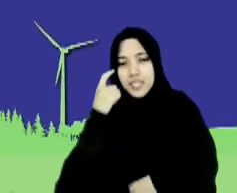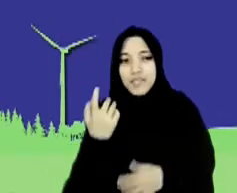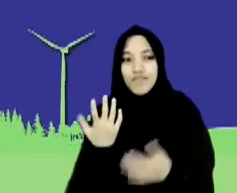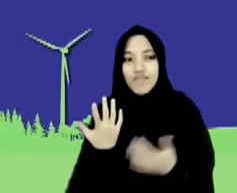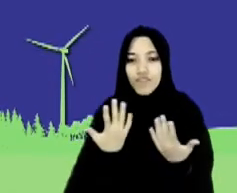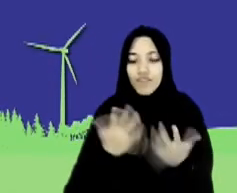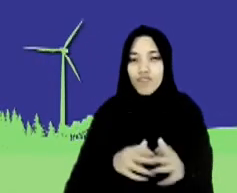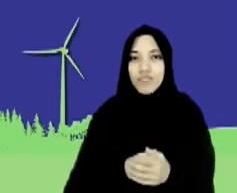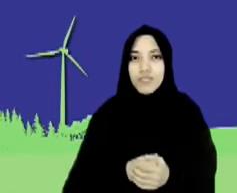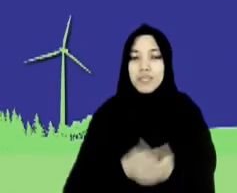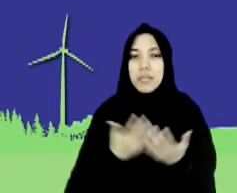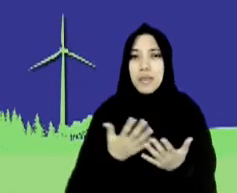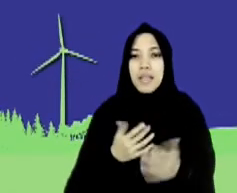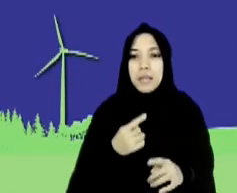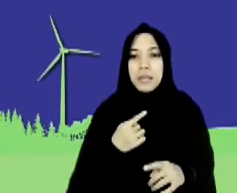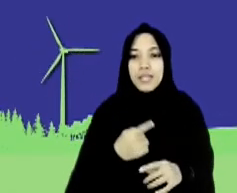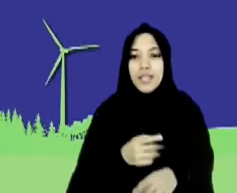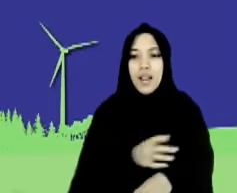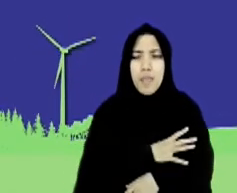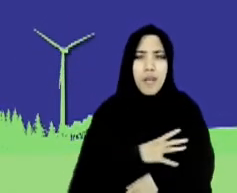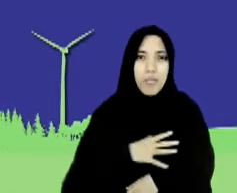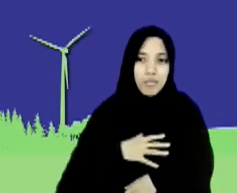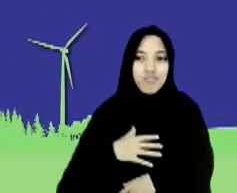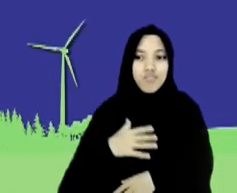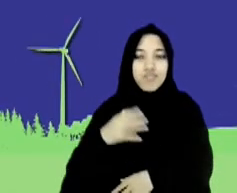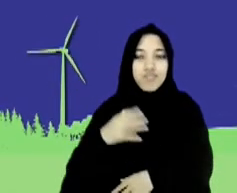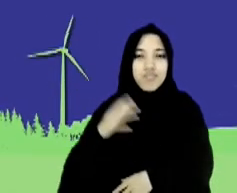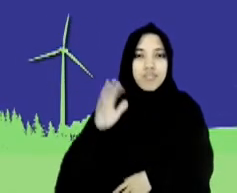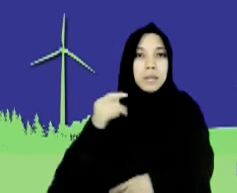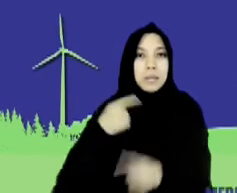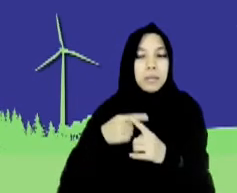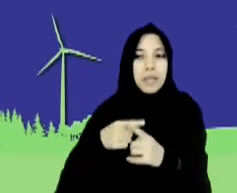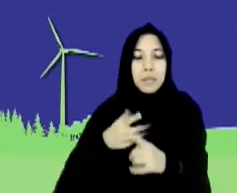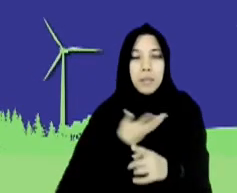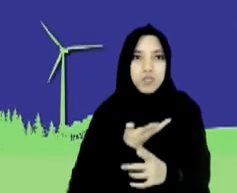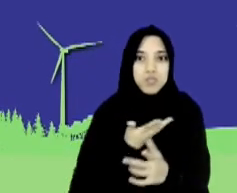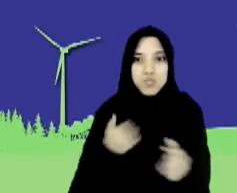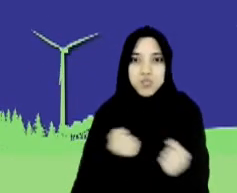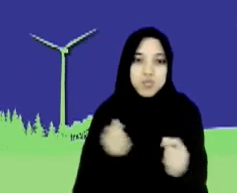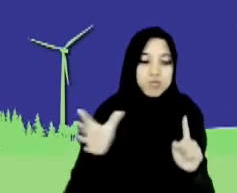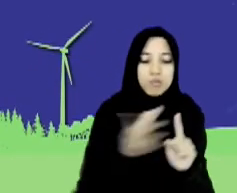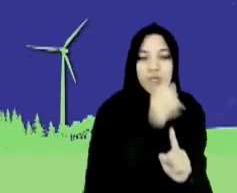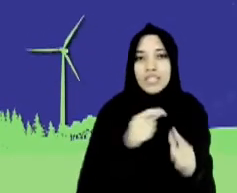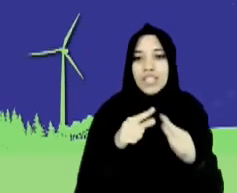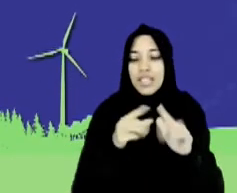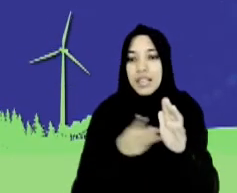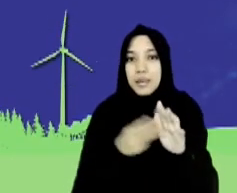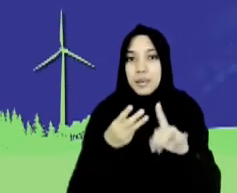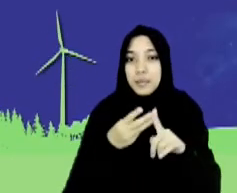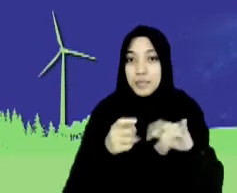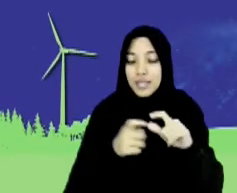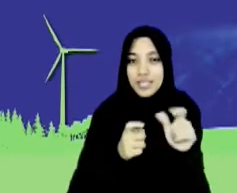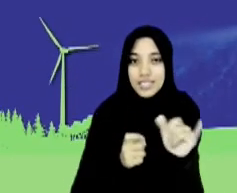eh makin lama kita makin ambisius ya jadi yes memang HSBC sudah eh announce on